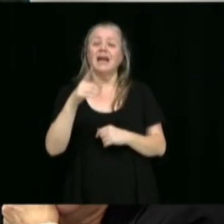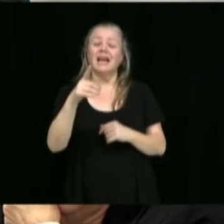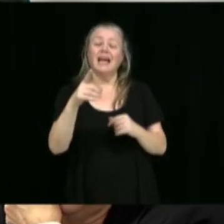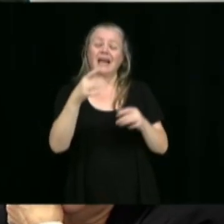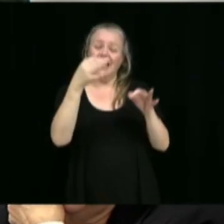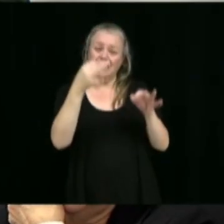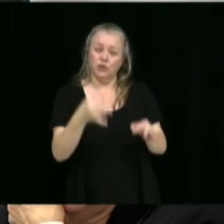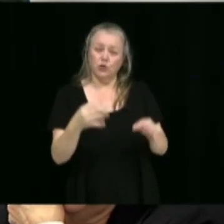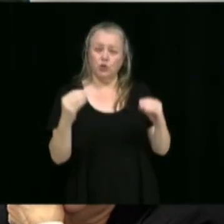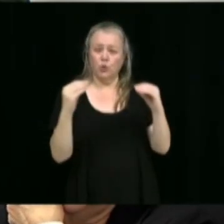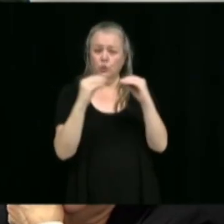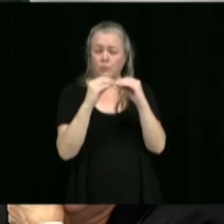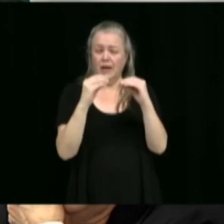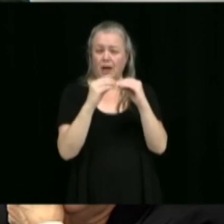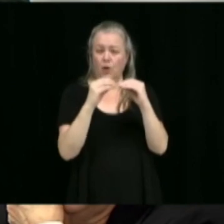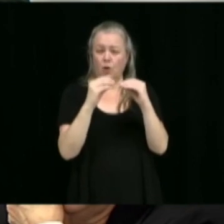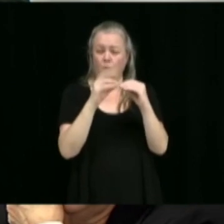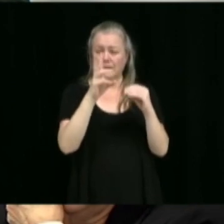numéro